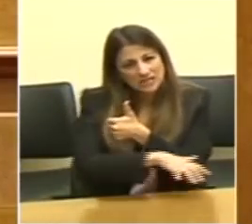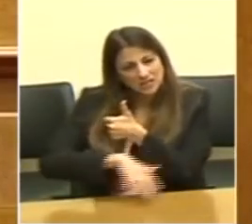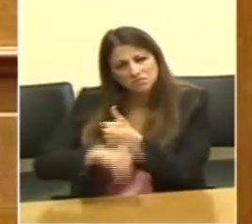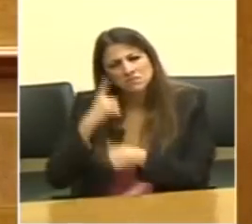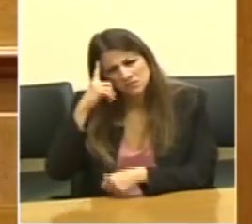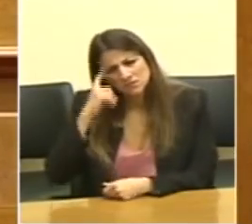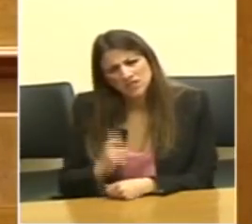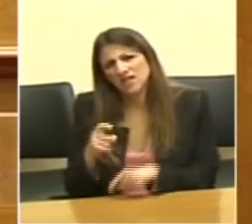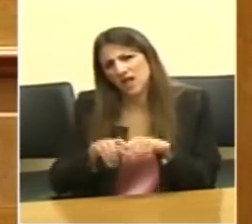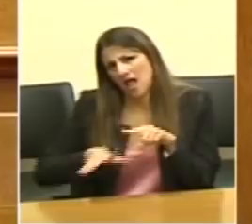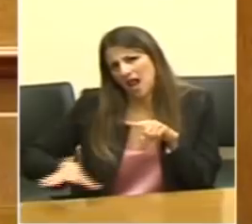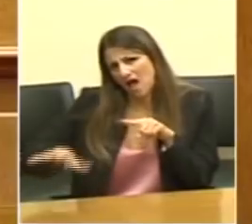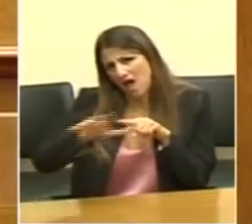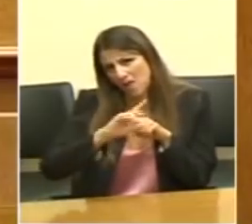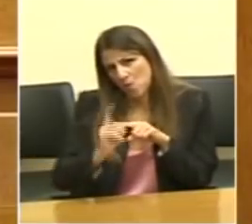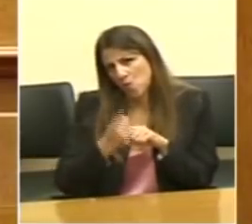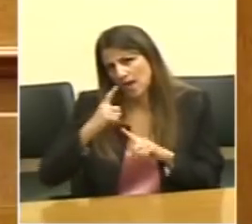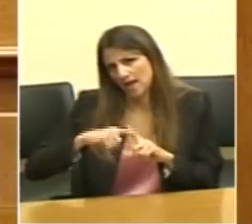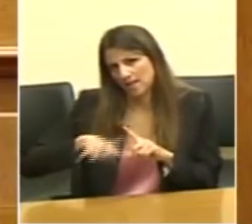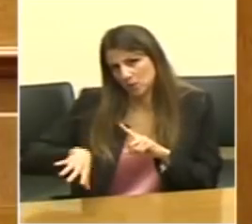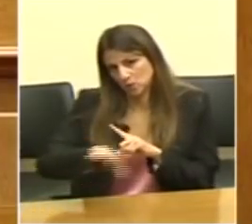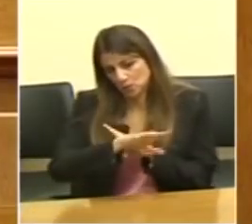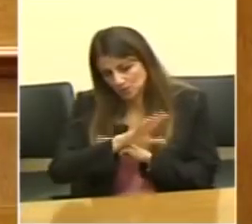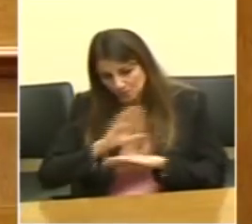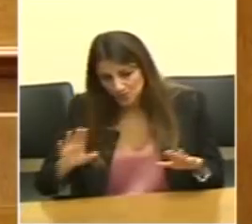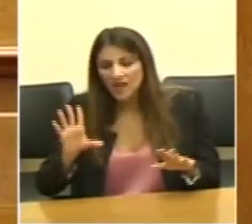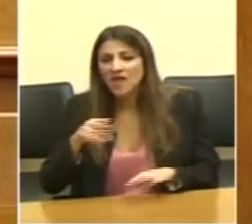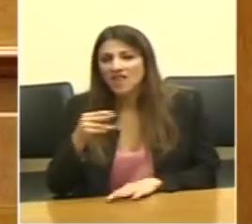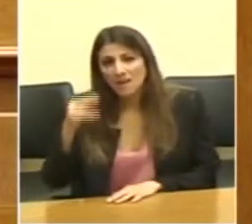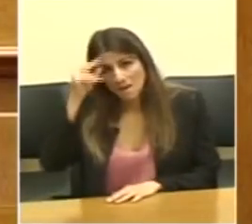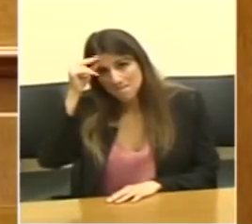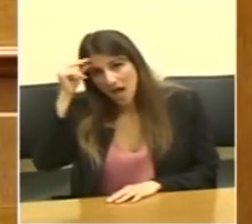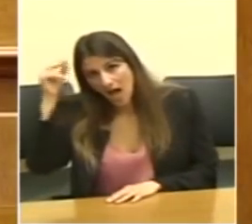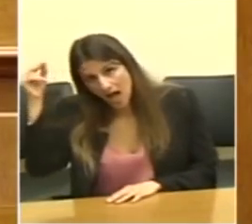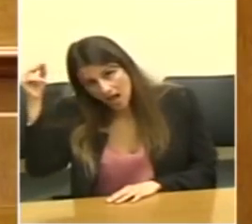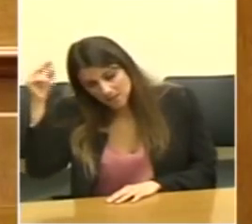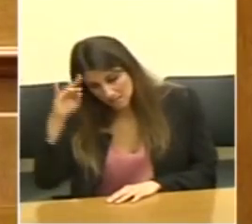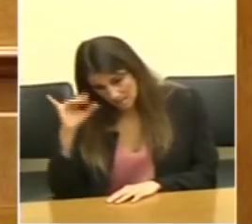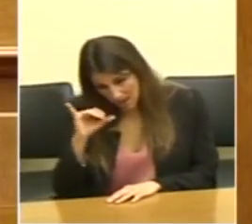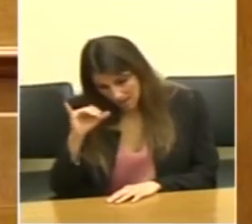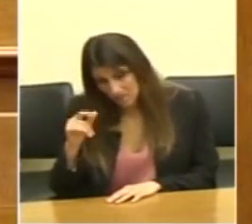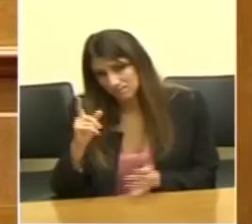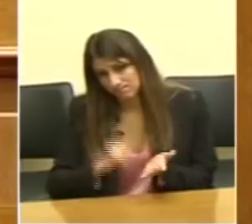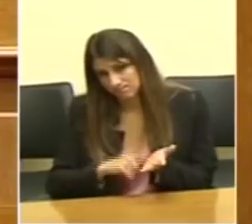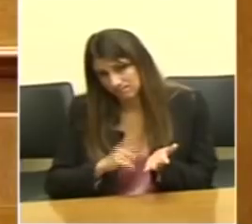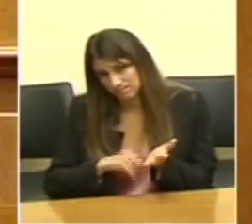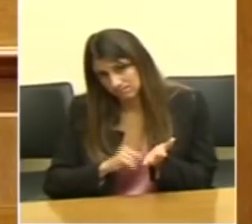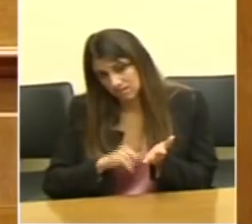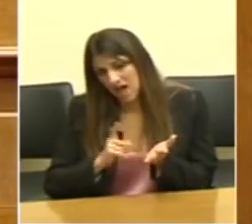όμως πανελλαδικού τύπου. Όσο για τα πανεπιστήμια, αυτά ακόμα πιο